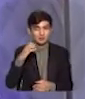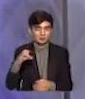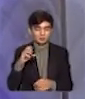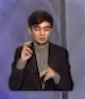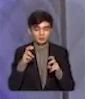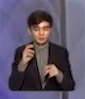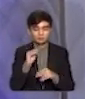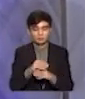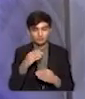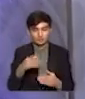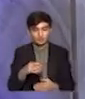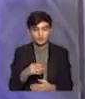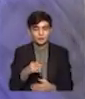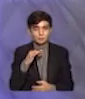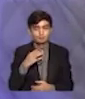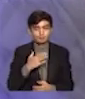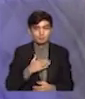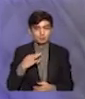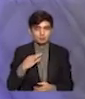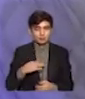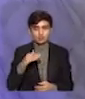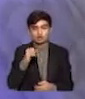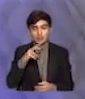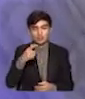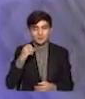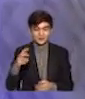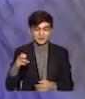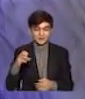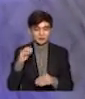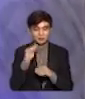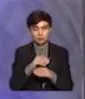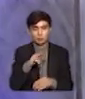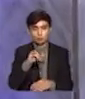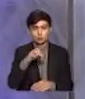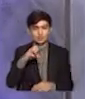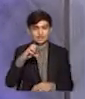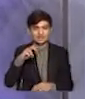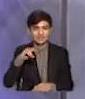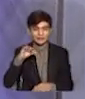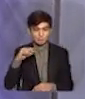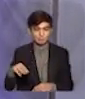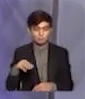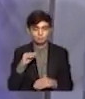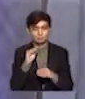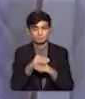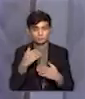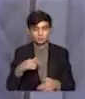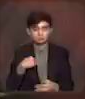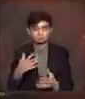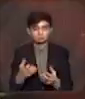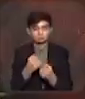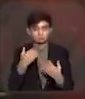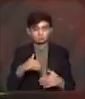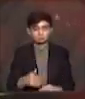Мүсілім деп менің ұлым Жалғас қойды. Жалғас Мүсілім деп қойды. Сіз соны қолдадыңыз? Қолдадық